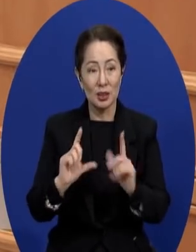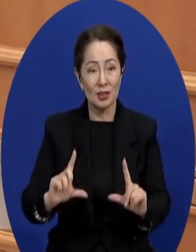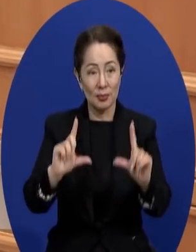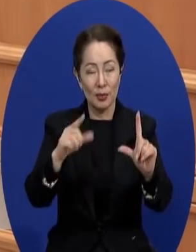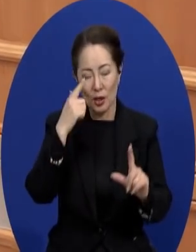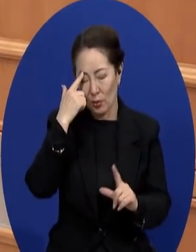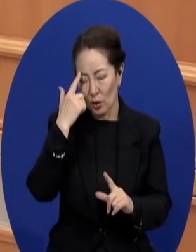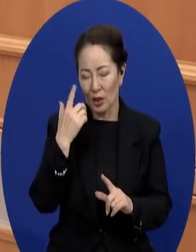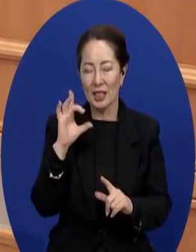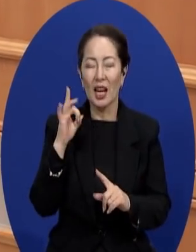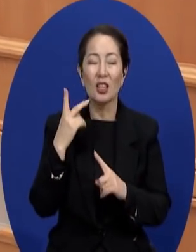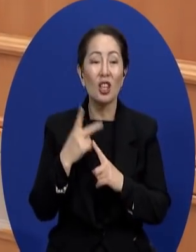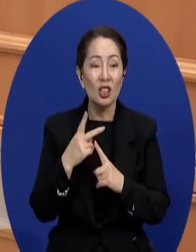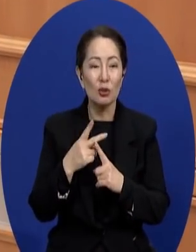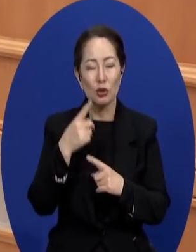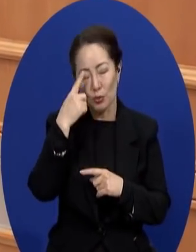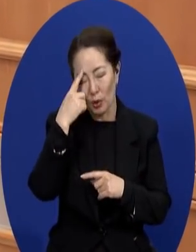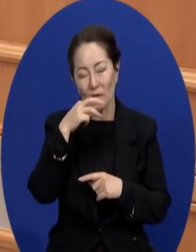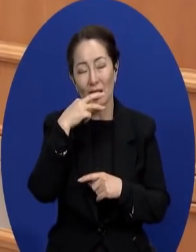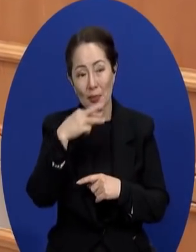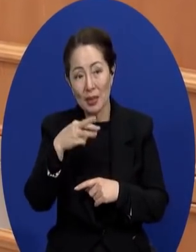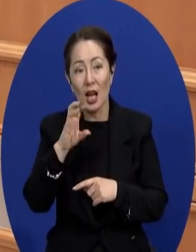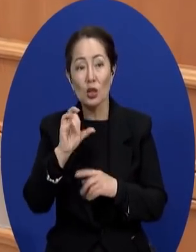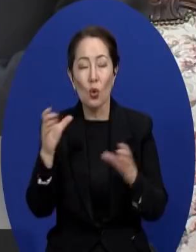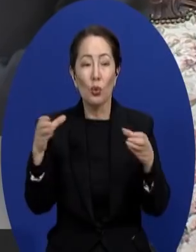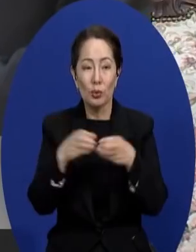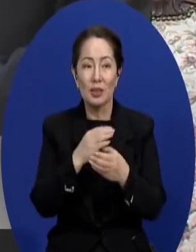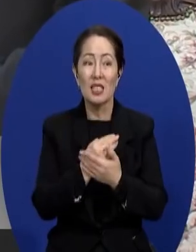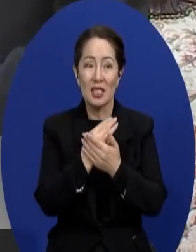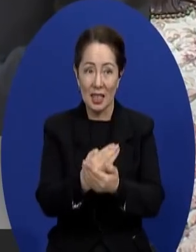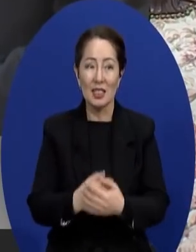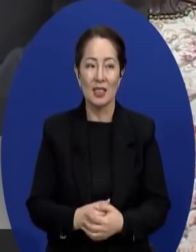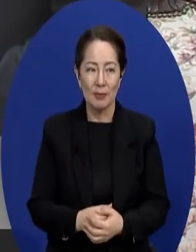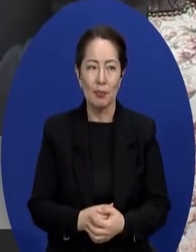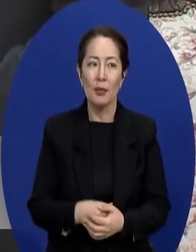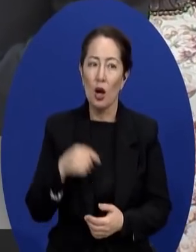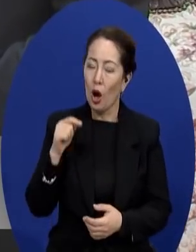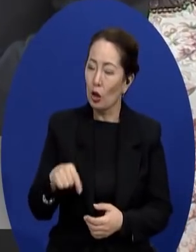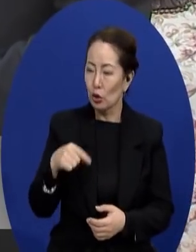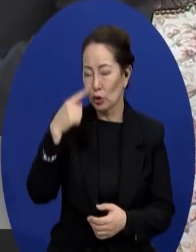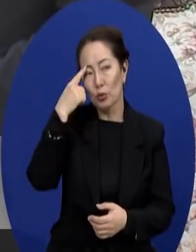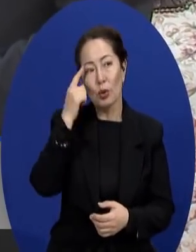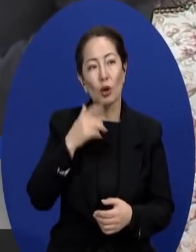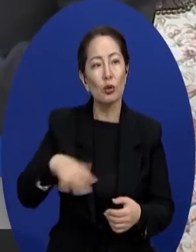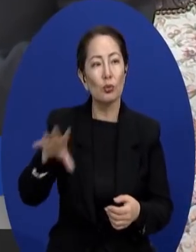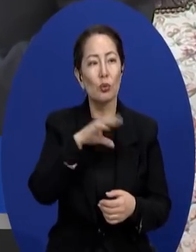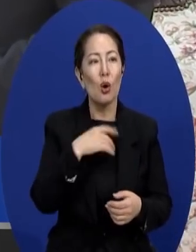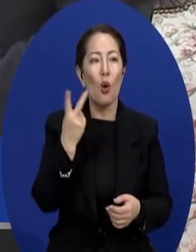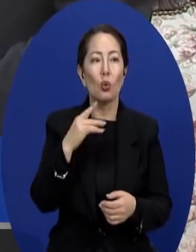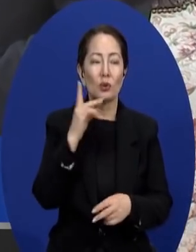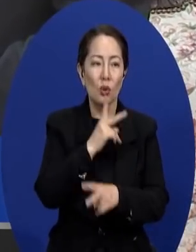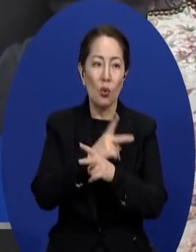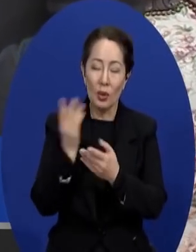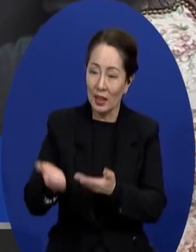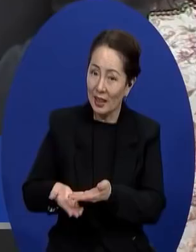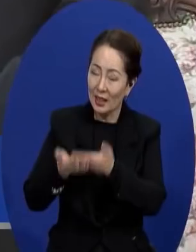Монголын үндэсний олон нийтийн радио телевизийн Монголын мэдээ сувгийн хамт олныг шагнасуу. Өнөөдөр монголчуудын үндсэн хуулиа дээдлэх үзэл